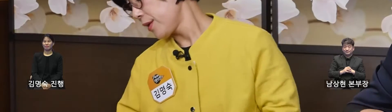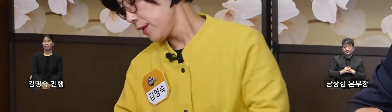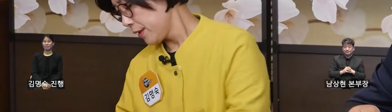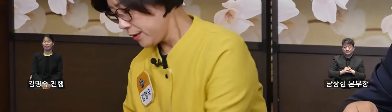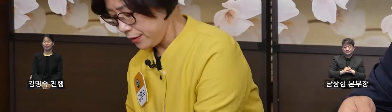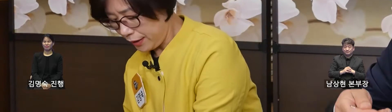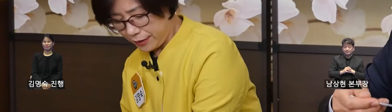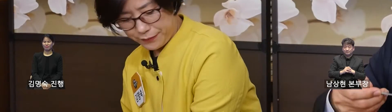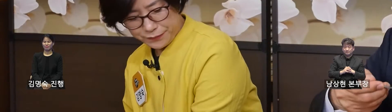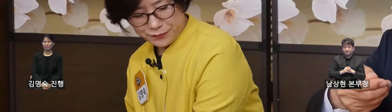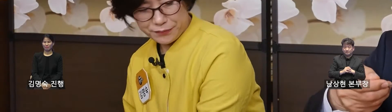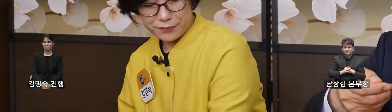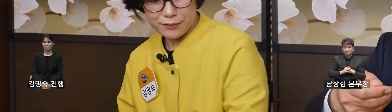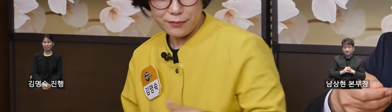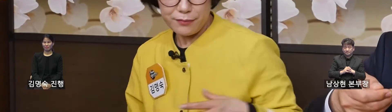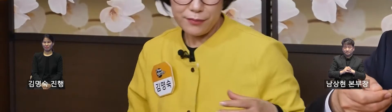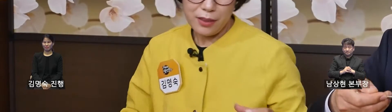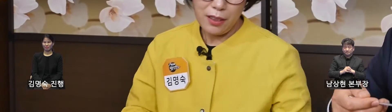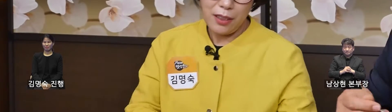먼저 그냥